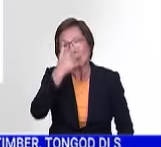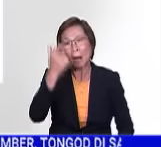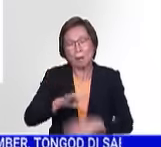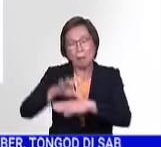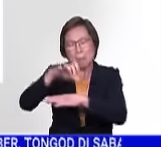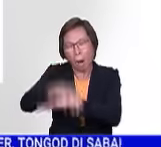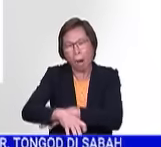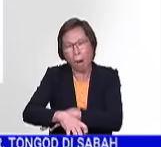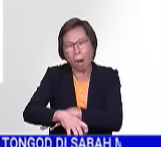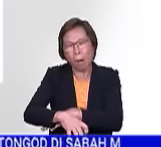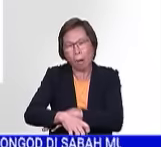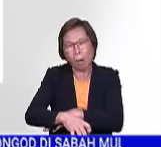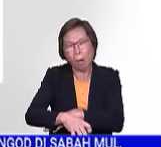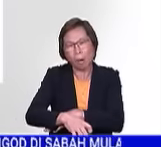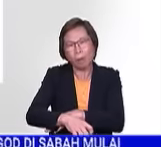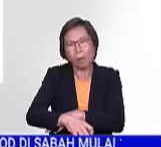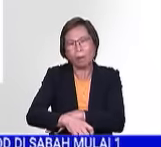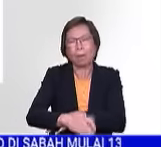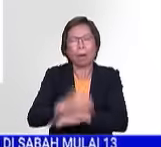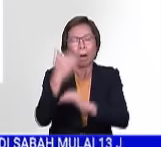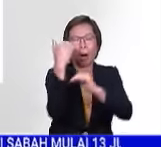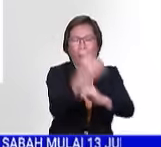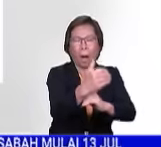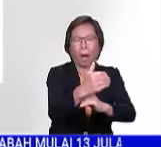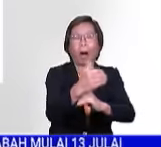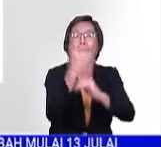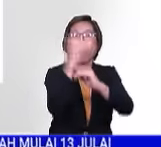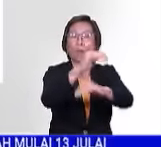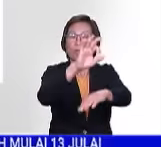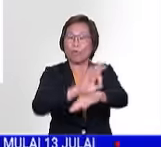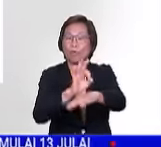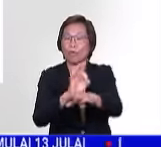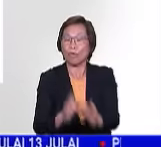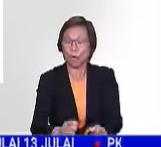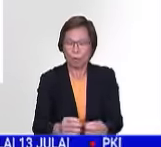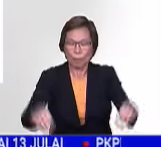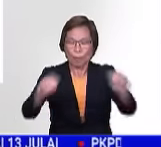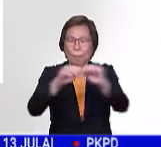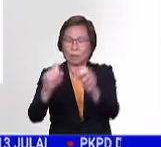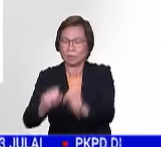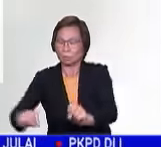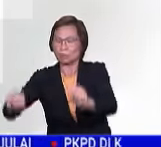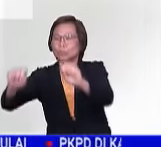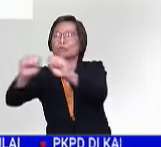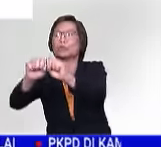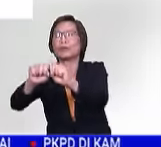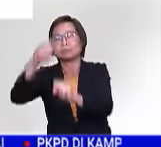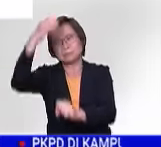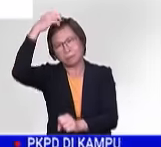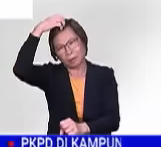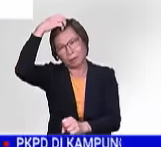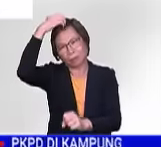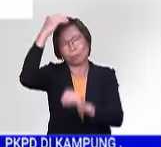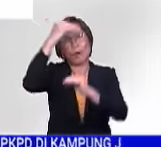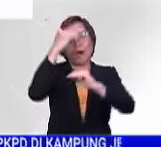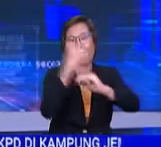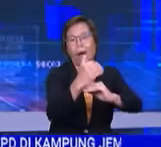terpaksa memutuskan untuk terus menghadkan fungsi masjid-masjid dan surau di Selangor.